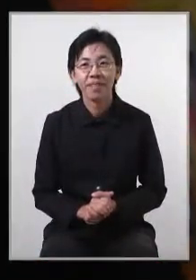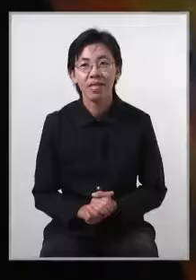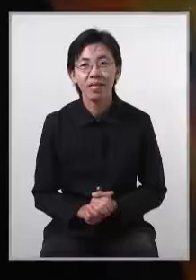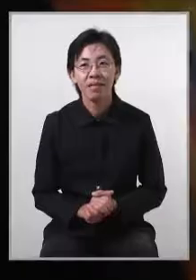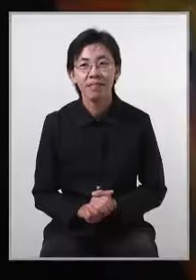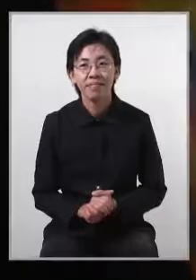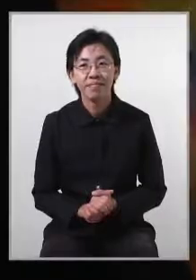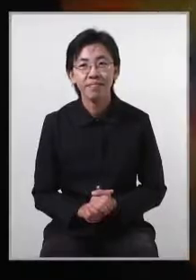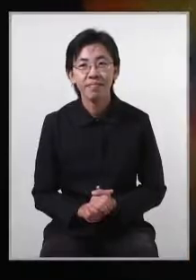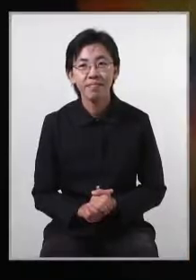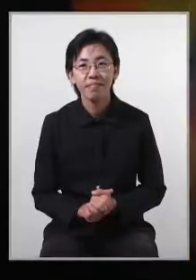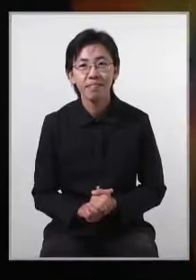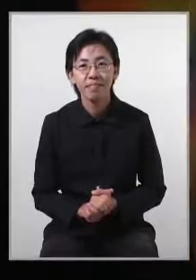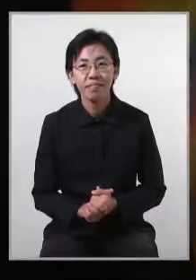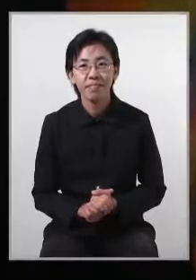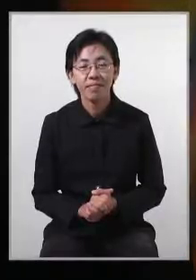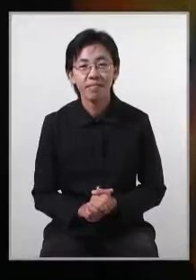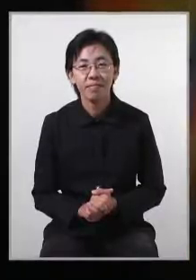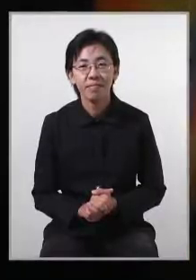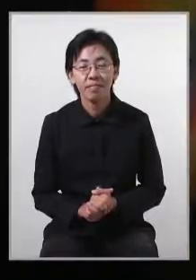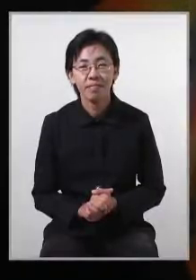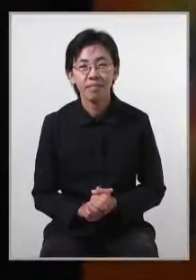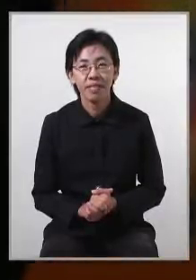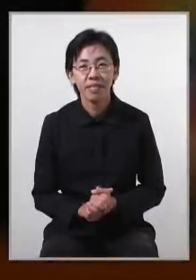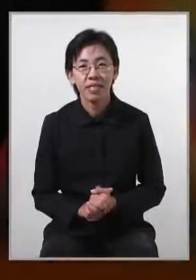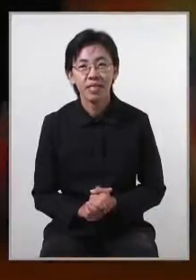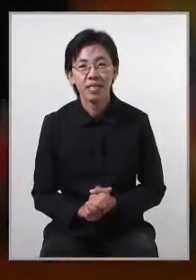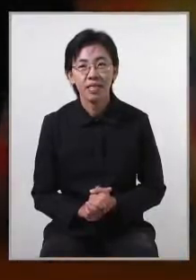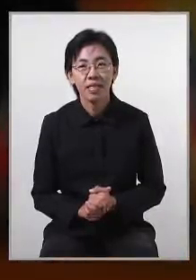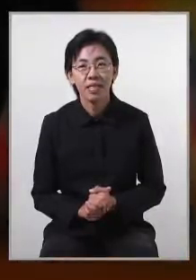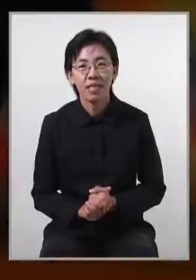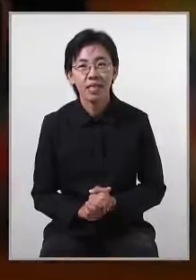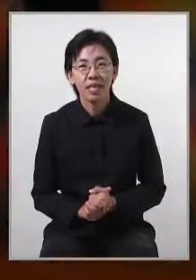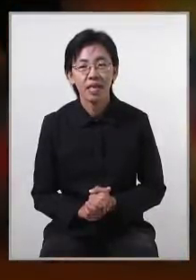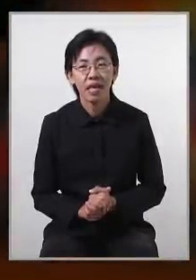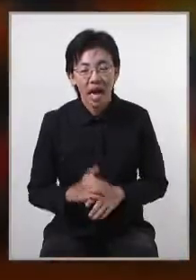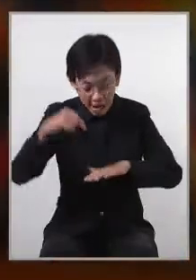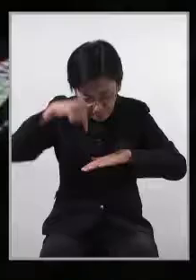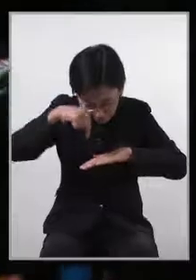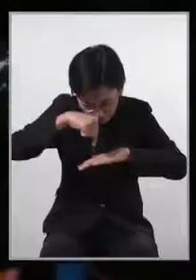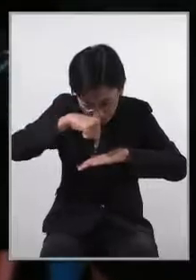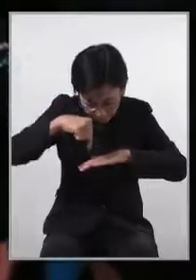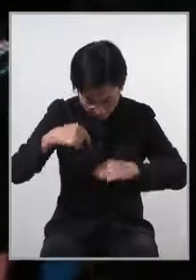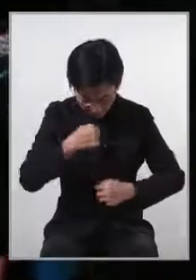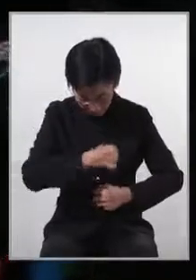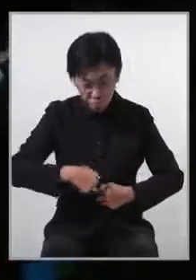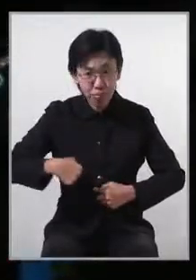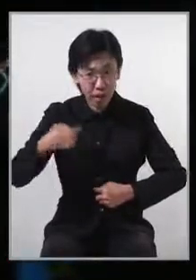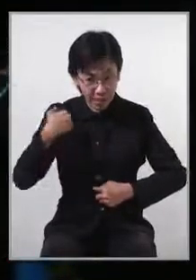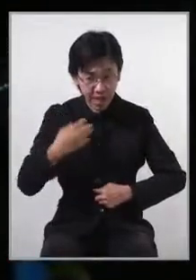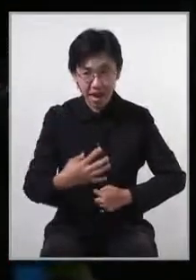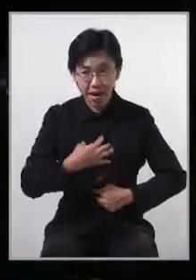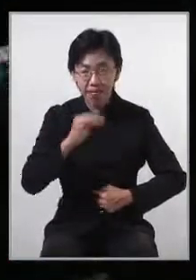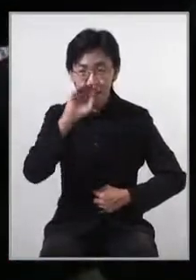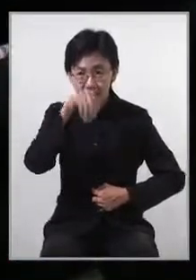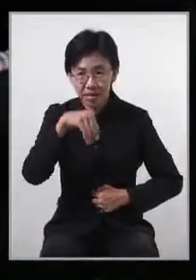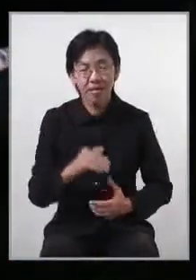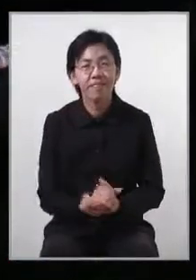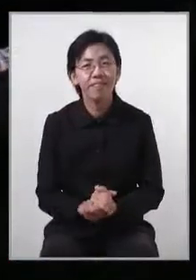ครับเจาะเลยนะครับเราทำให้มีความมั่นคงและสวยงามทั้งที่มือทั้งสามารถที่จะ